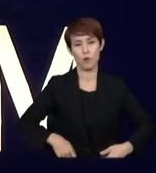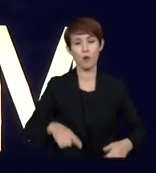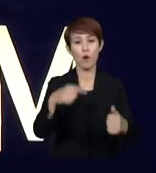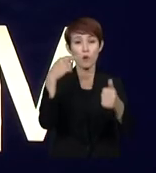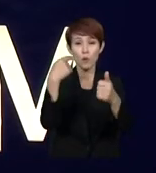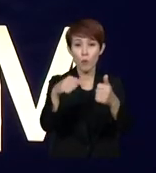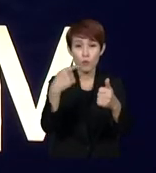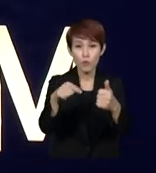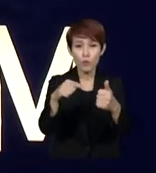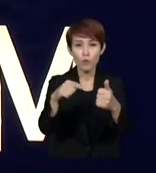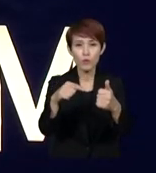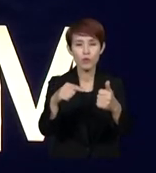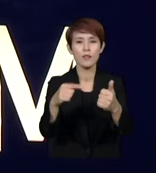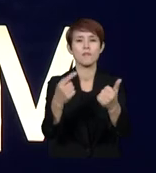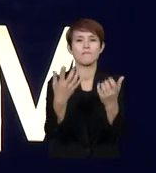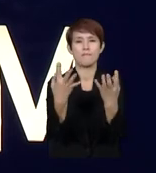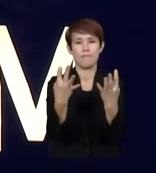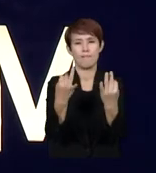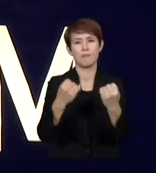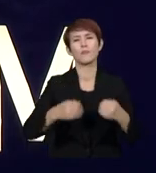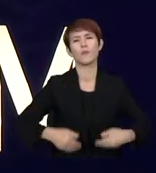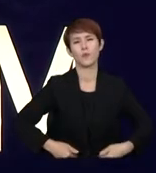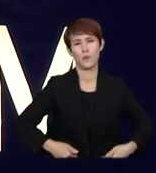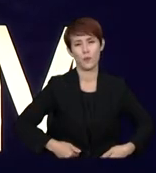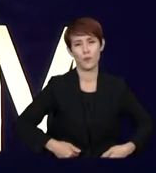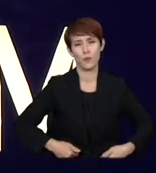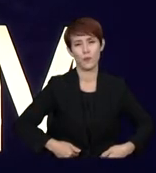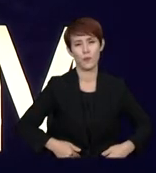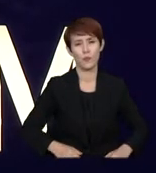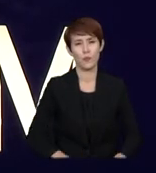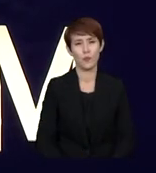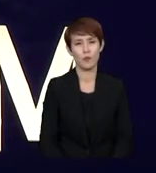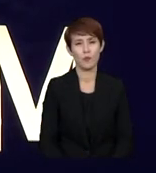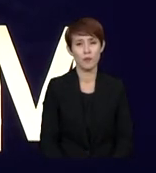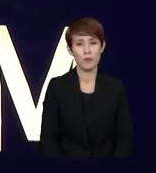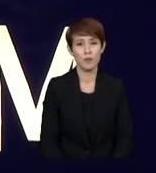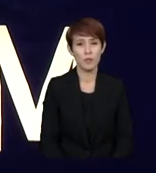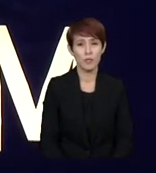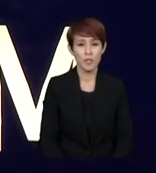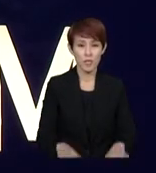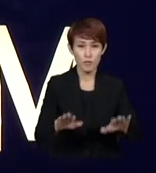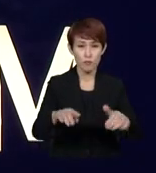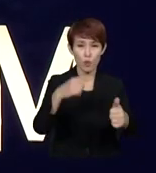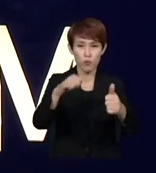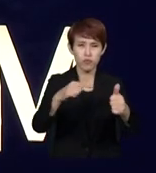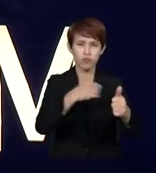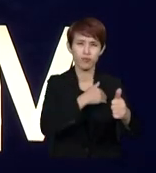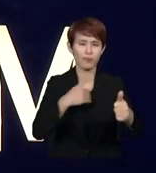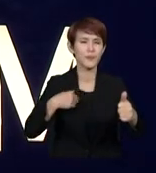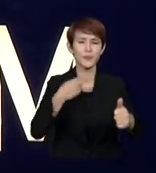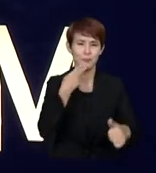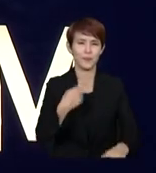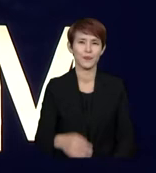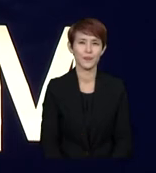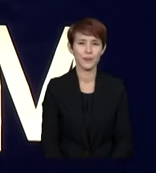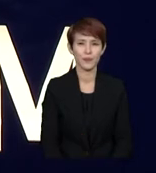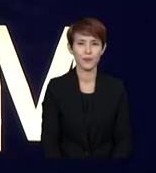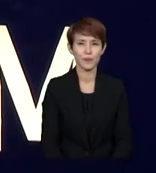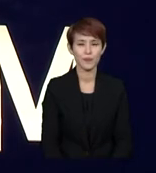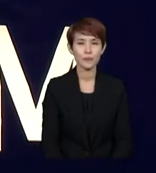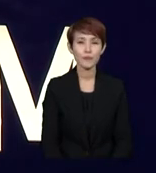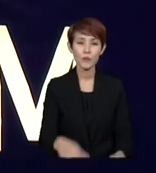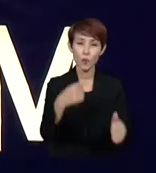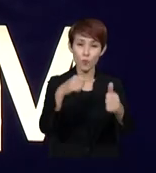that basically we're getting too little of at the moment. So the short answer to the question is yes. 네, 오늘